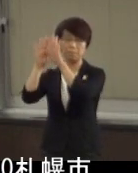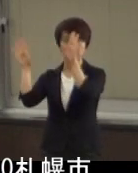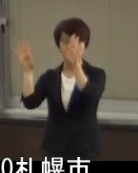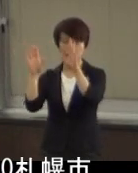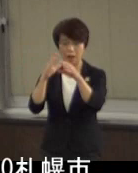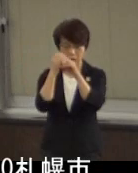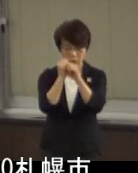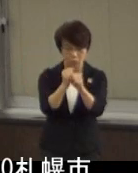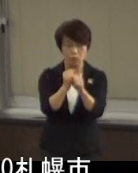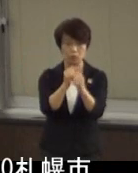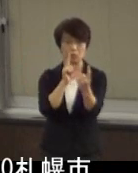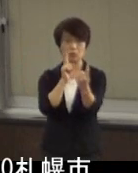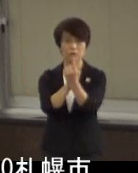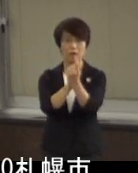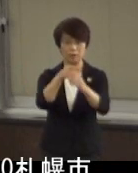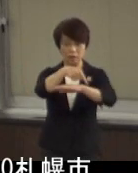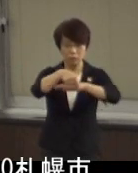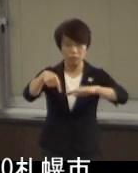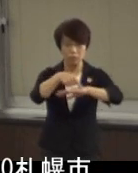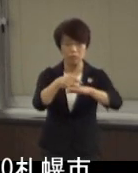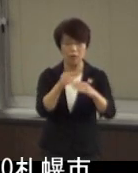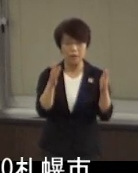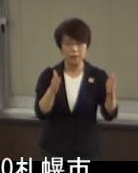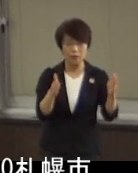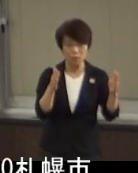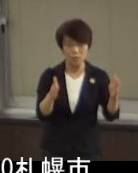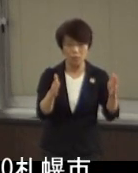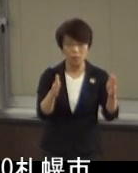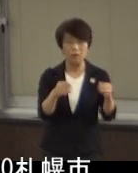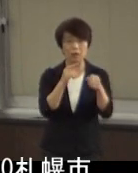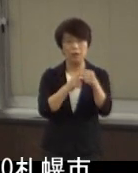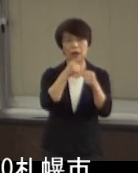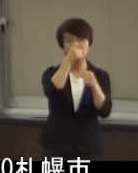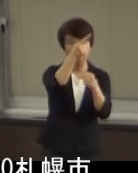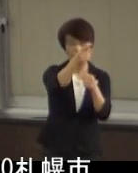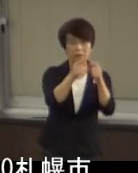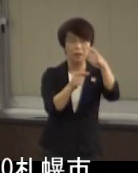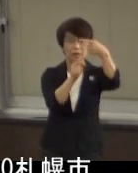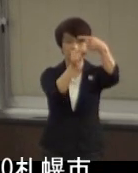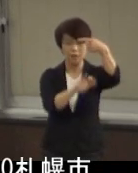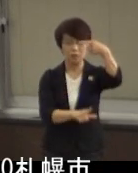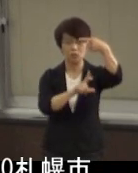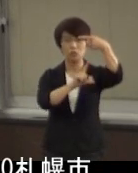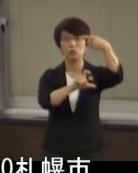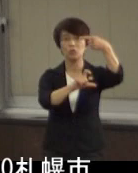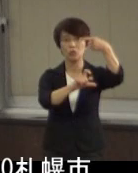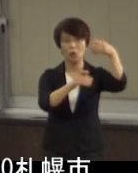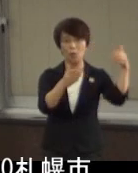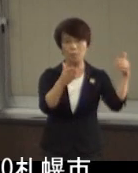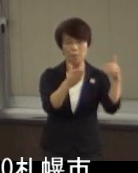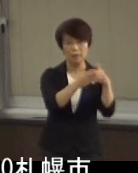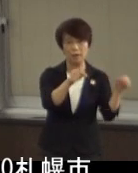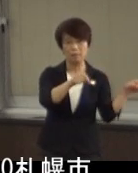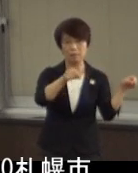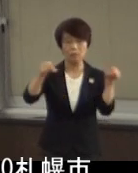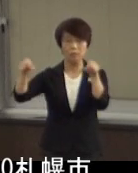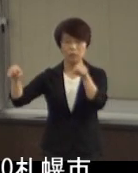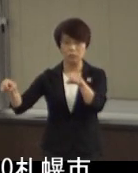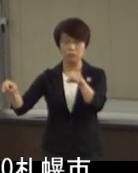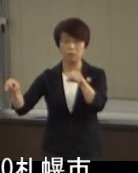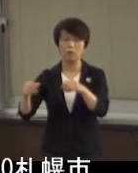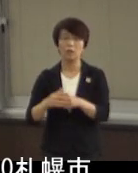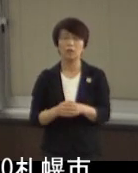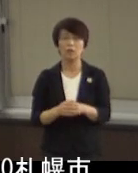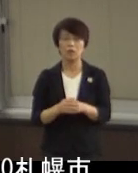中対策期間を来年の1月15日まで延長をするということ、そ